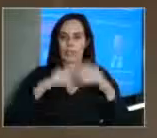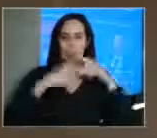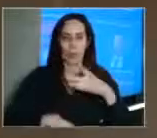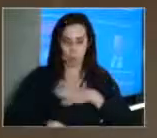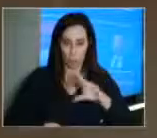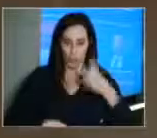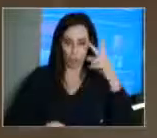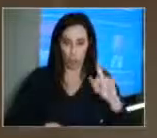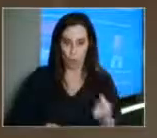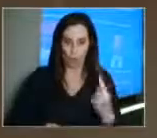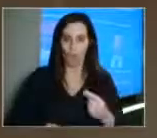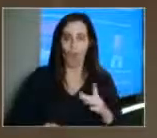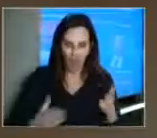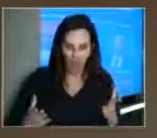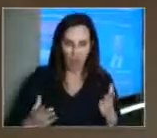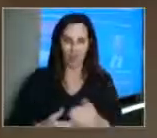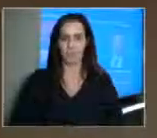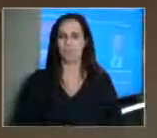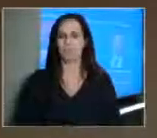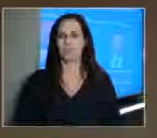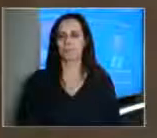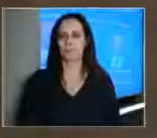אתם רוצים שזה יקרה שוב, אה?